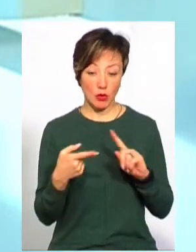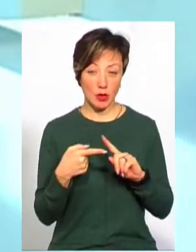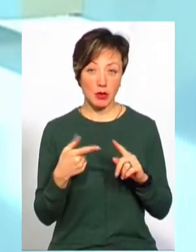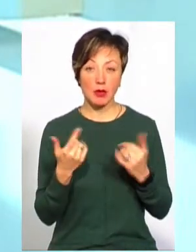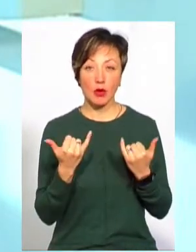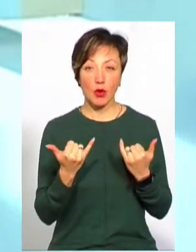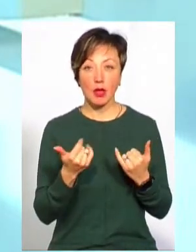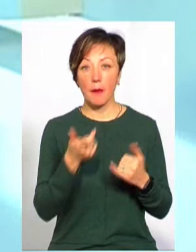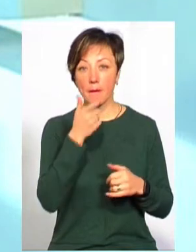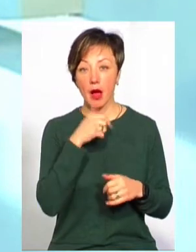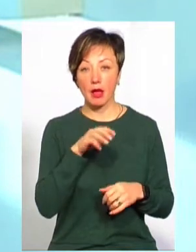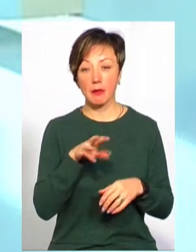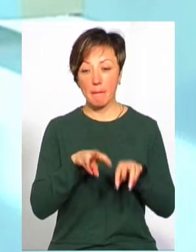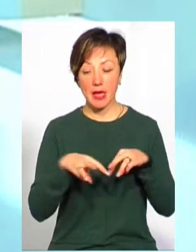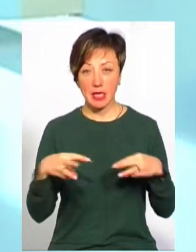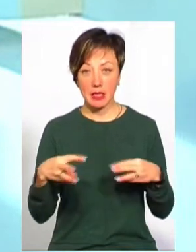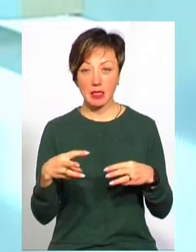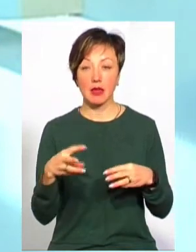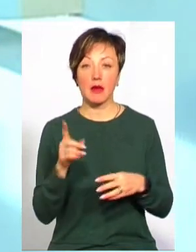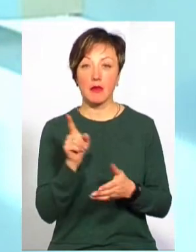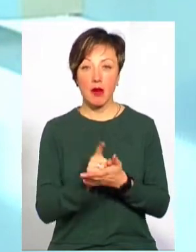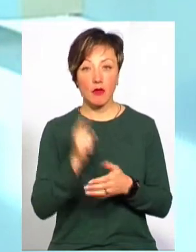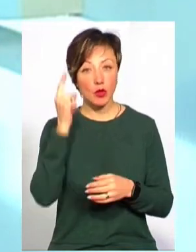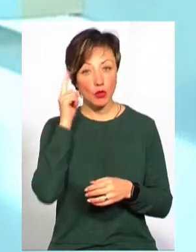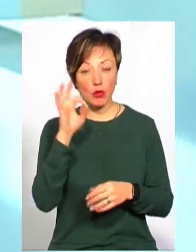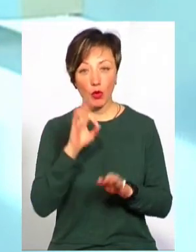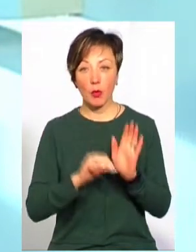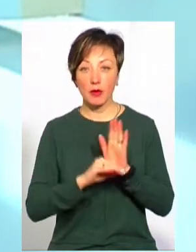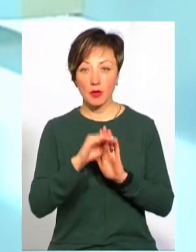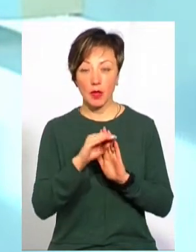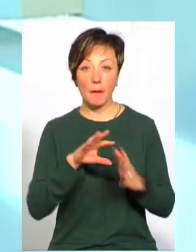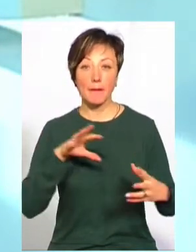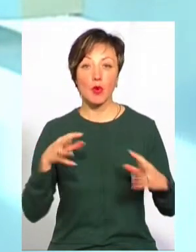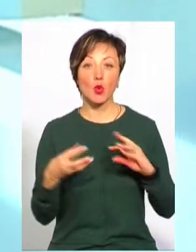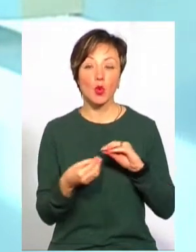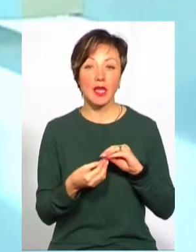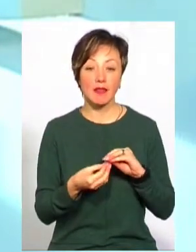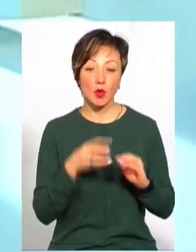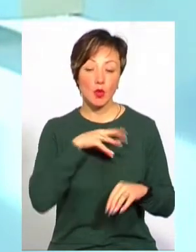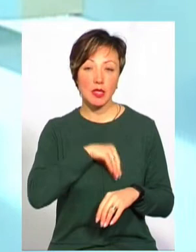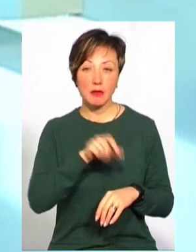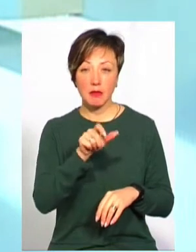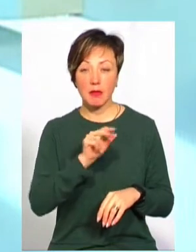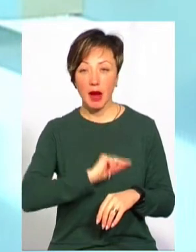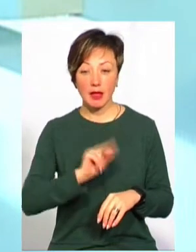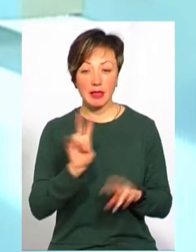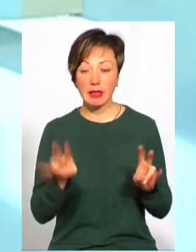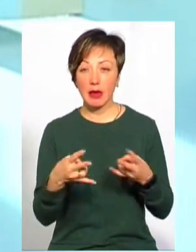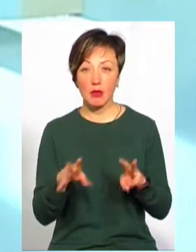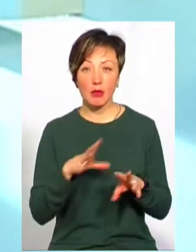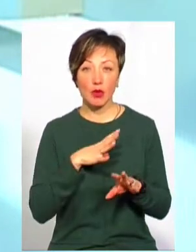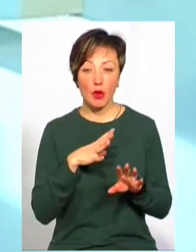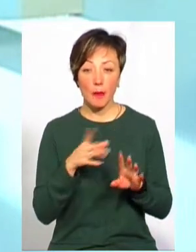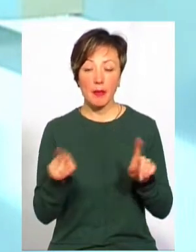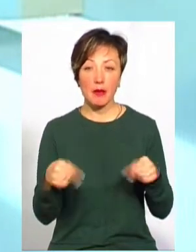що сьогодні пан Милованов, міністр економіки, мав би думати про підвищення продуктивності праці, і тоді людям не треба було, і тоді б не треба було